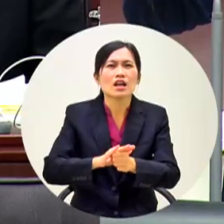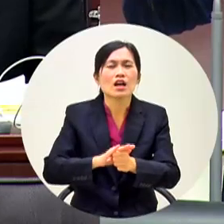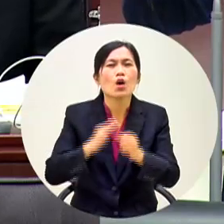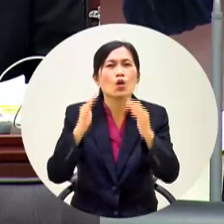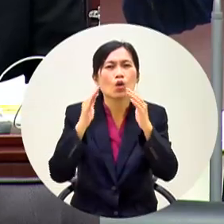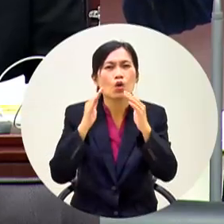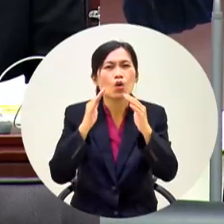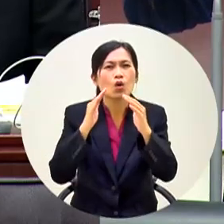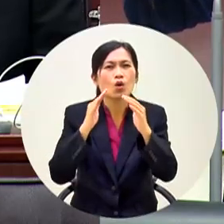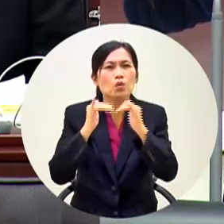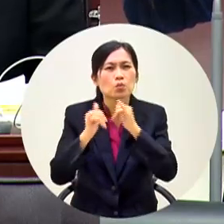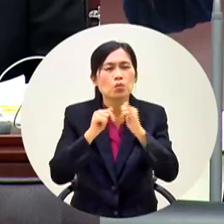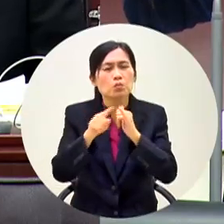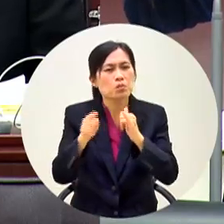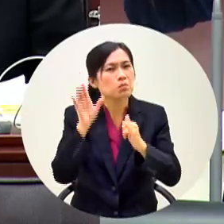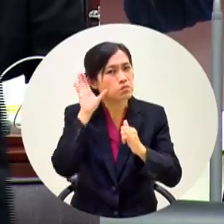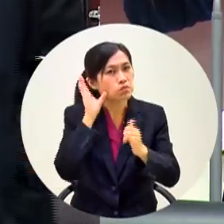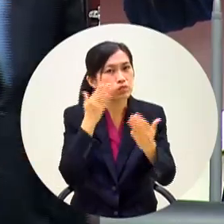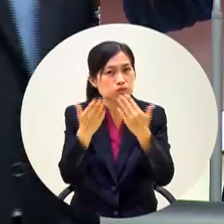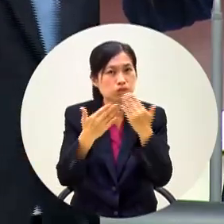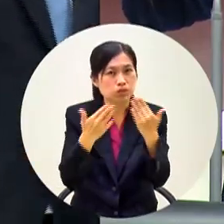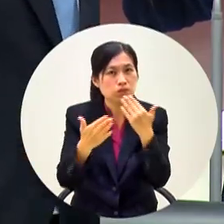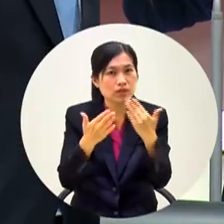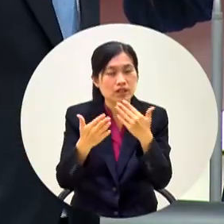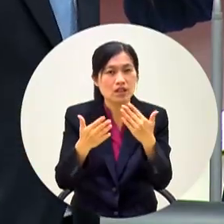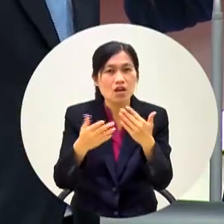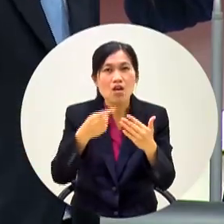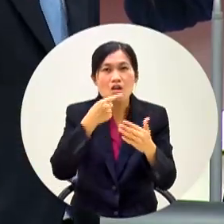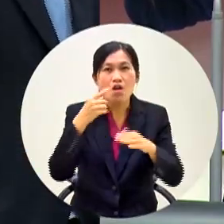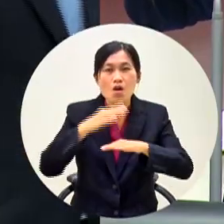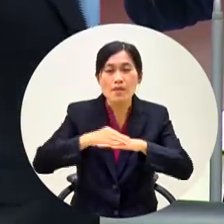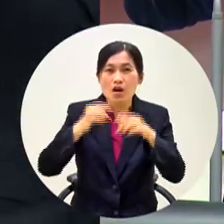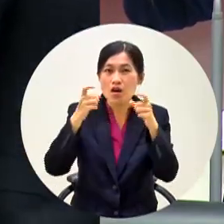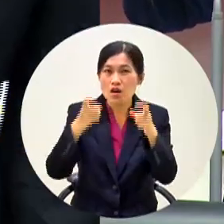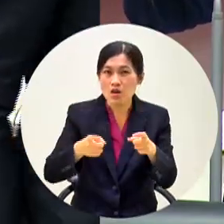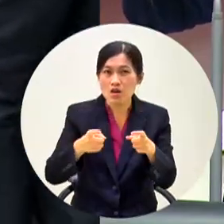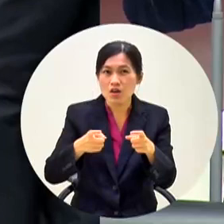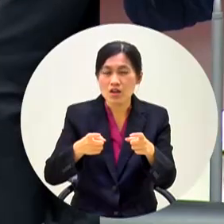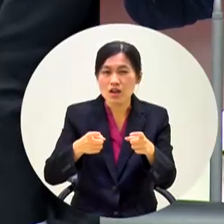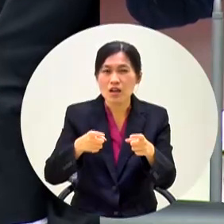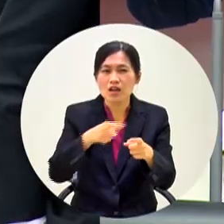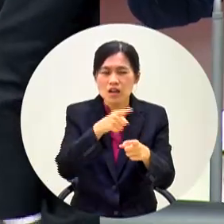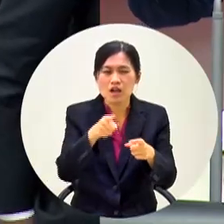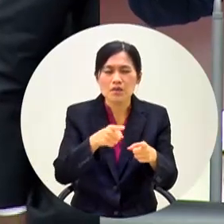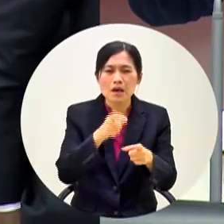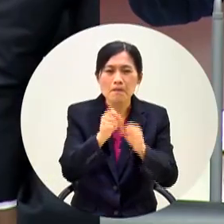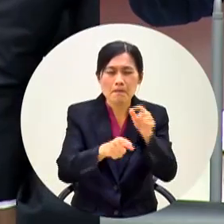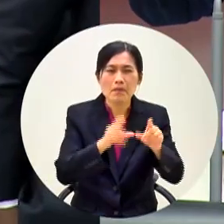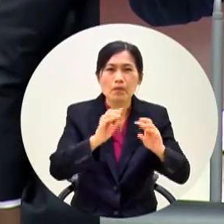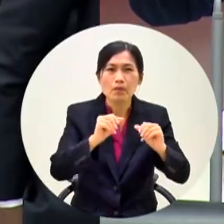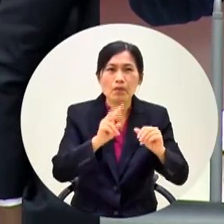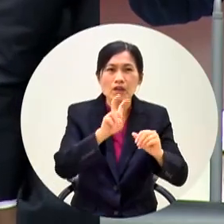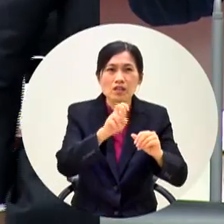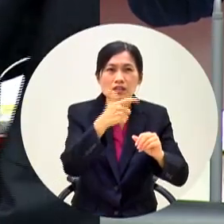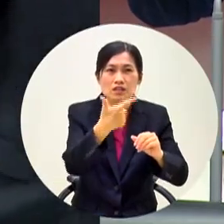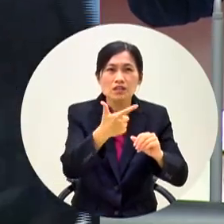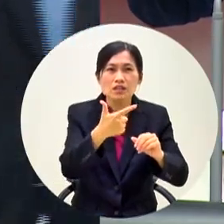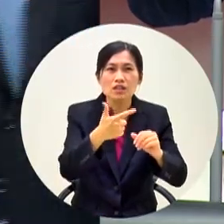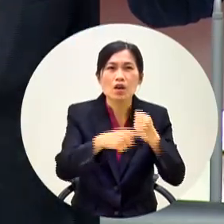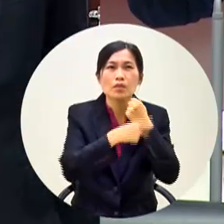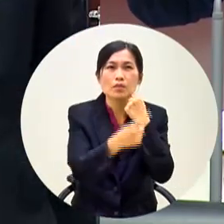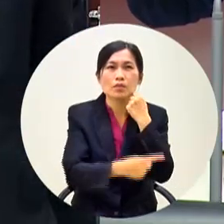那红毛港都可以，自然成长户都可以认购26坪土地，然后大林埔的这